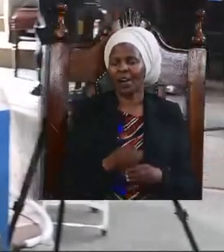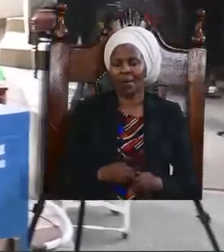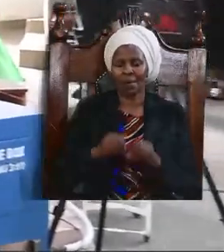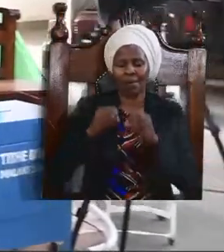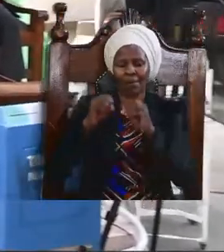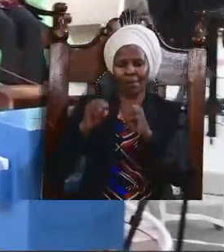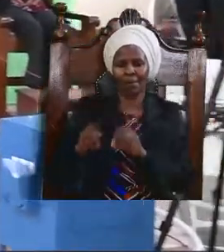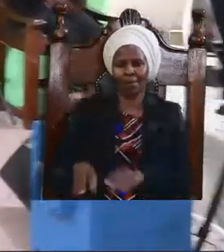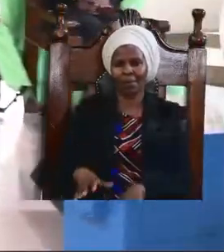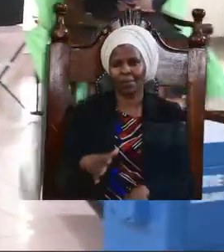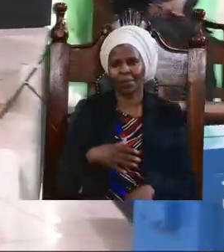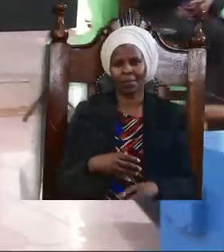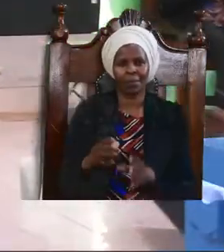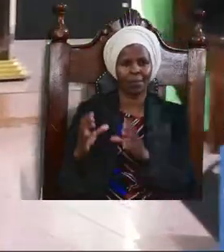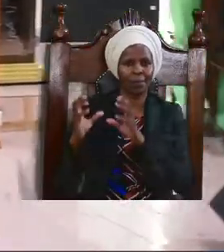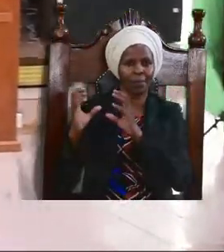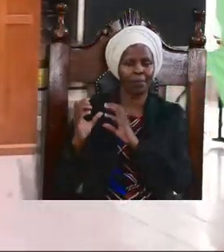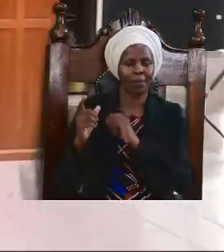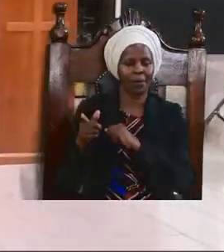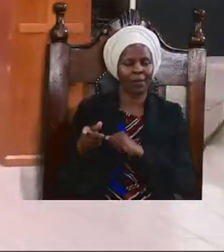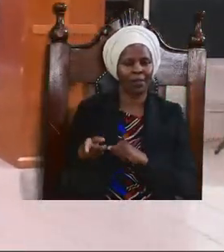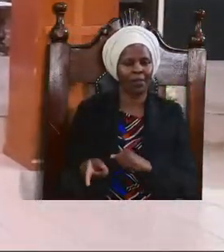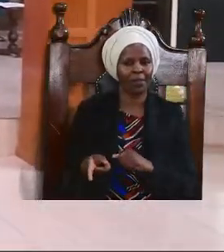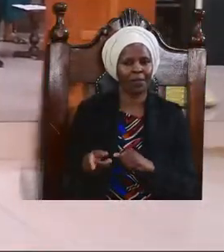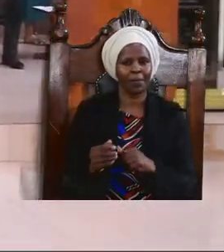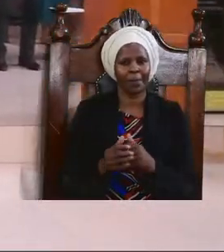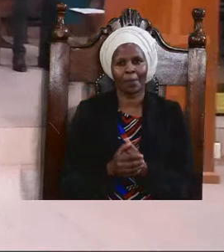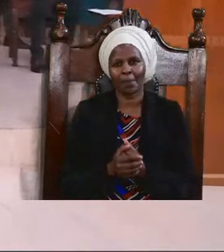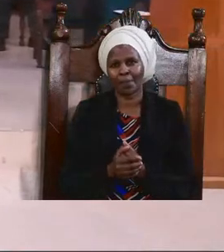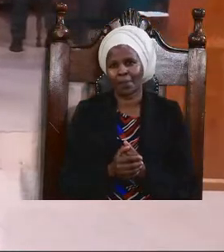nitatua mzigo hapo,